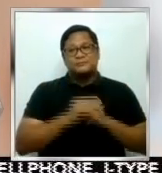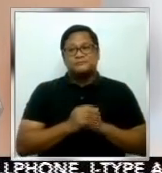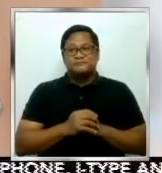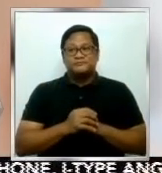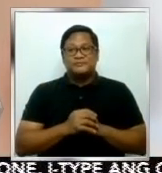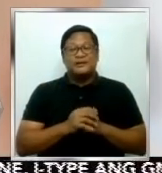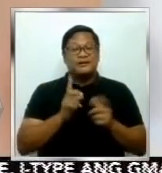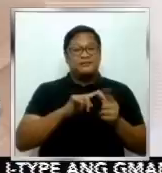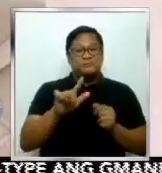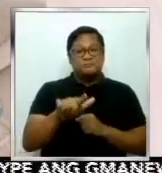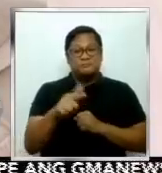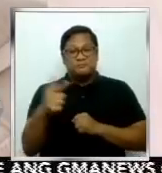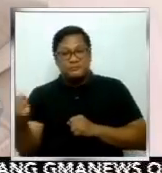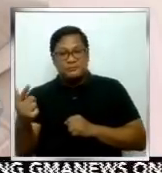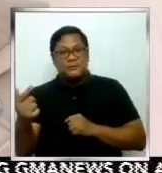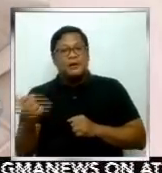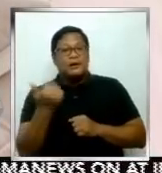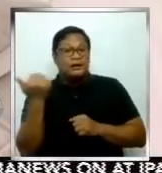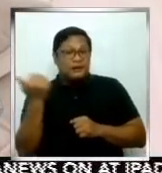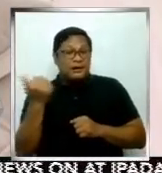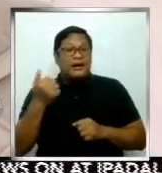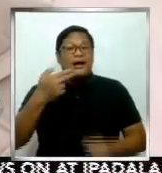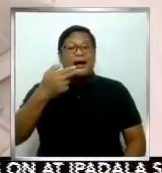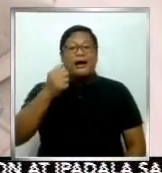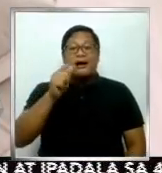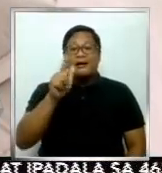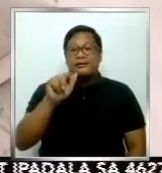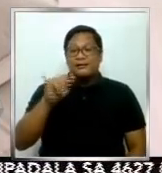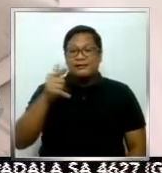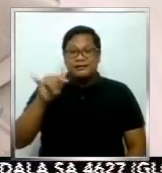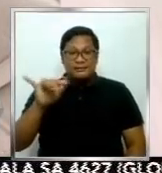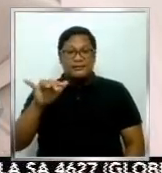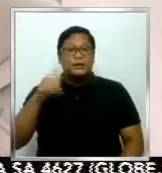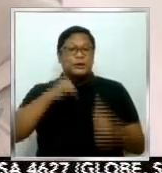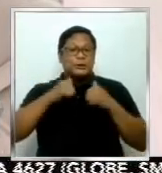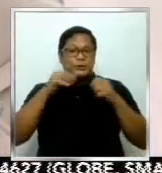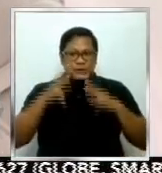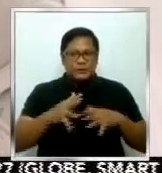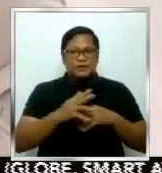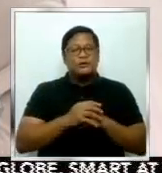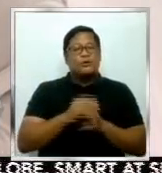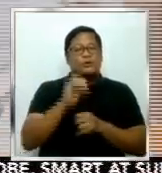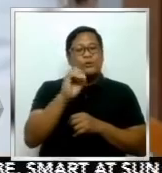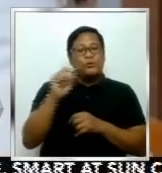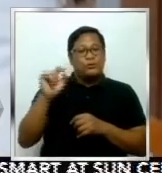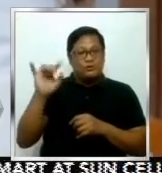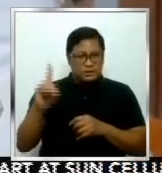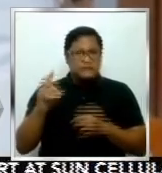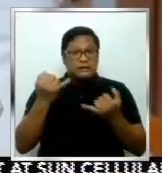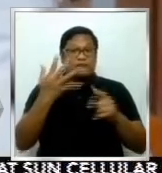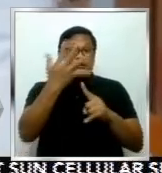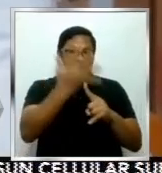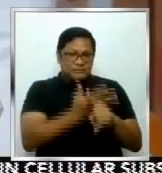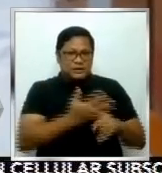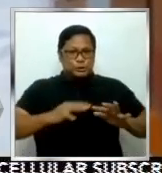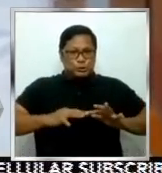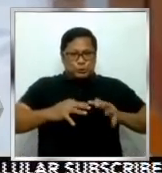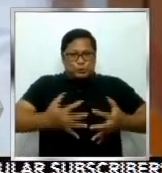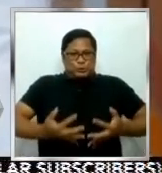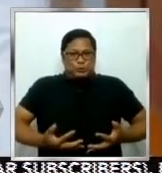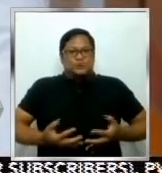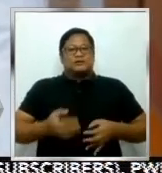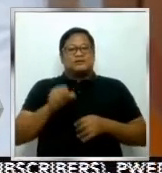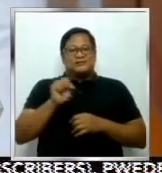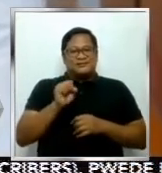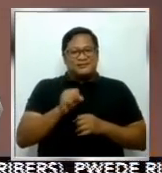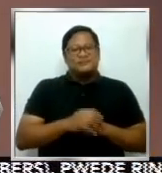si Sheena Halili. Cute at mahilig mag-OOTD si Sheena na 5 months preggy na ngayon. Excited na raw si Sheena sa kanyang